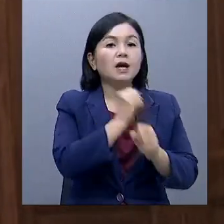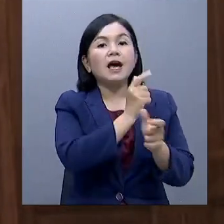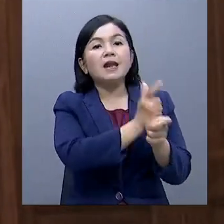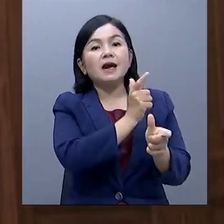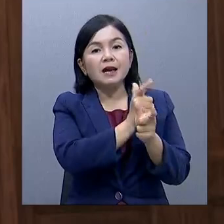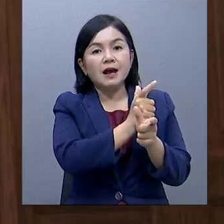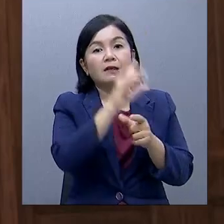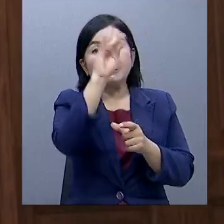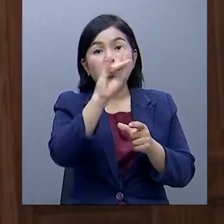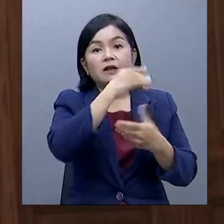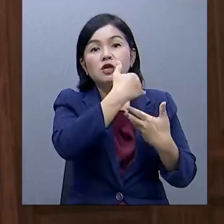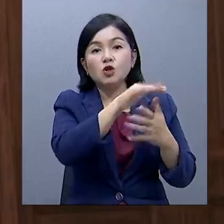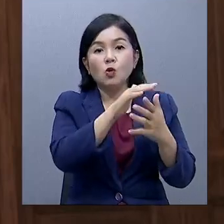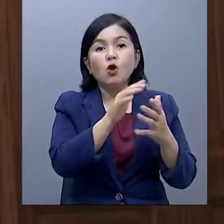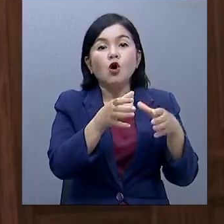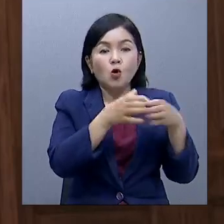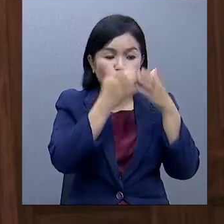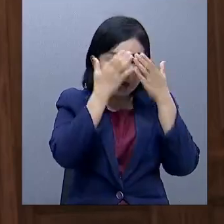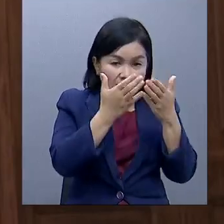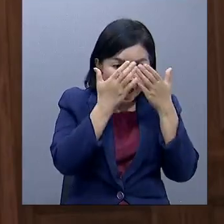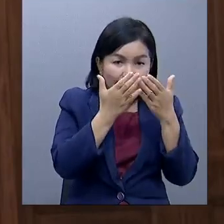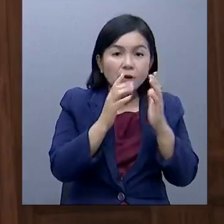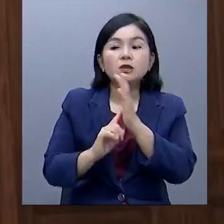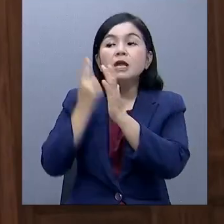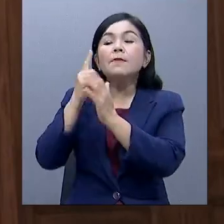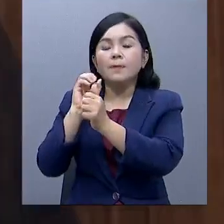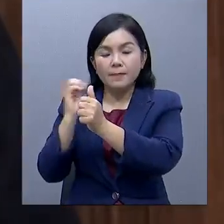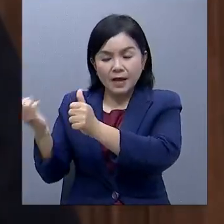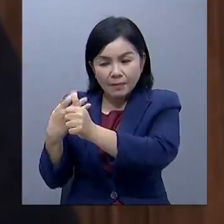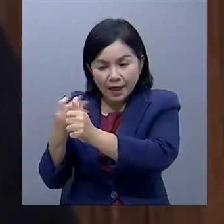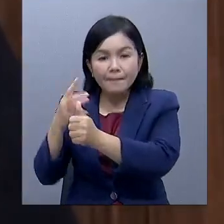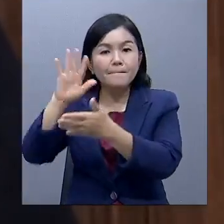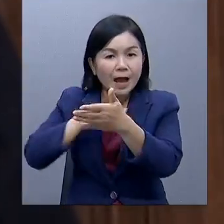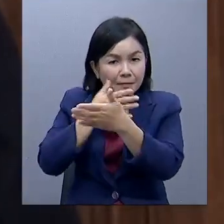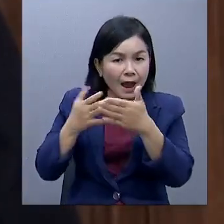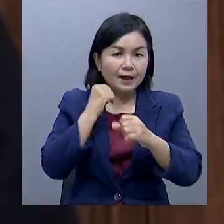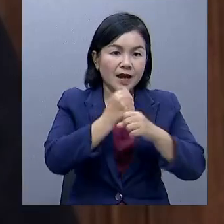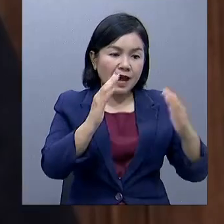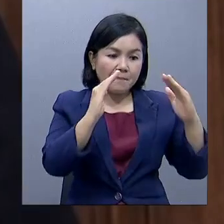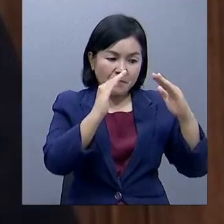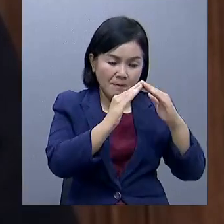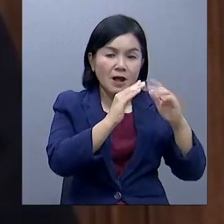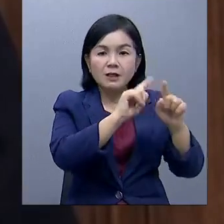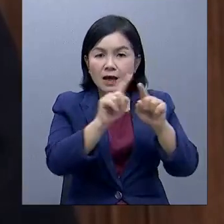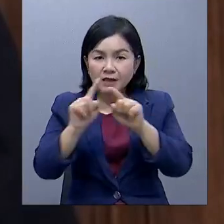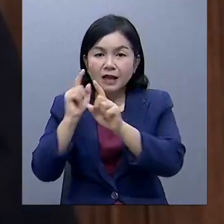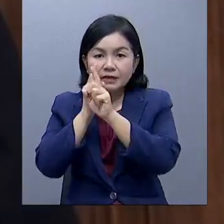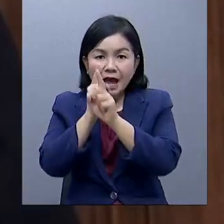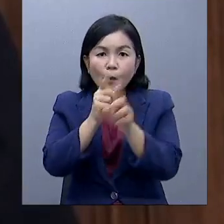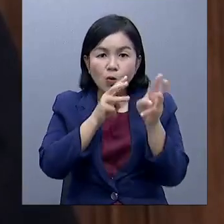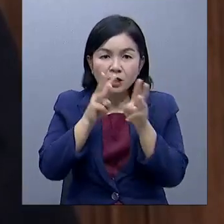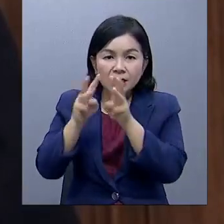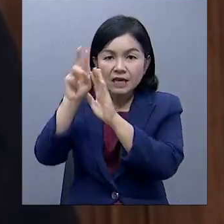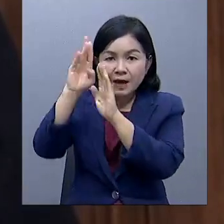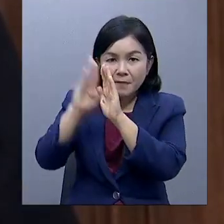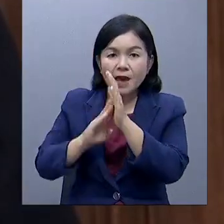ได้เราจะได้ให้คำแนะนำได้ตั้งแต่การวางแผนการก่อสร้างก็จะเป็นไปตามหลักศาส